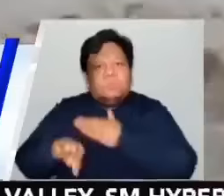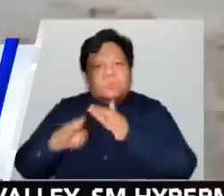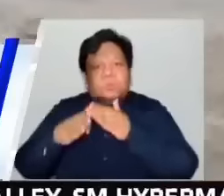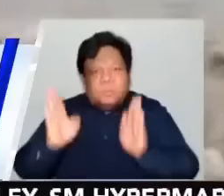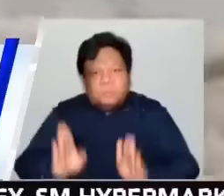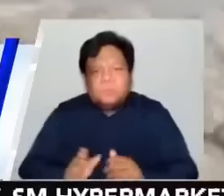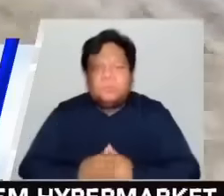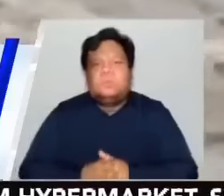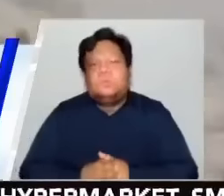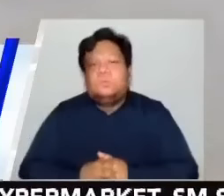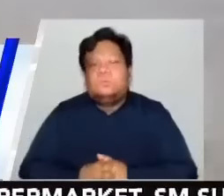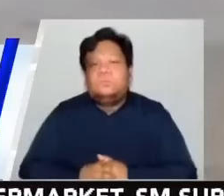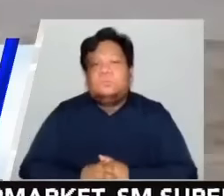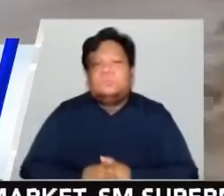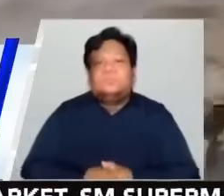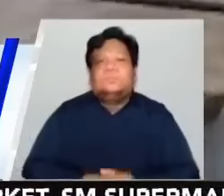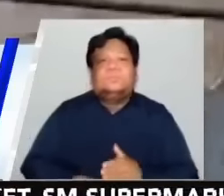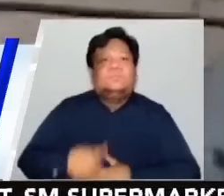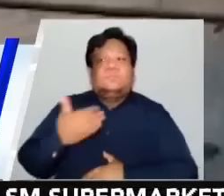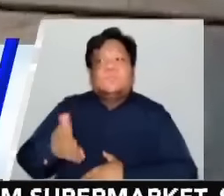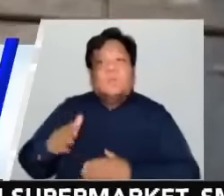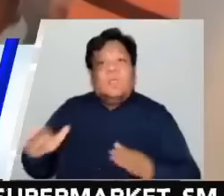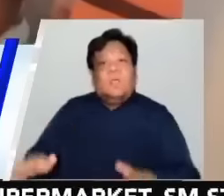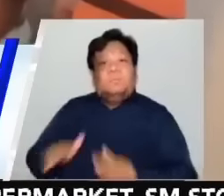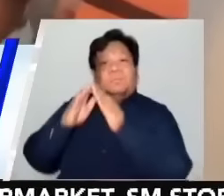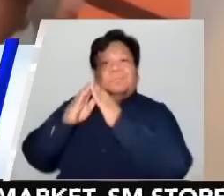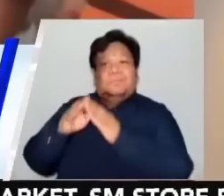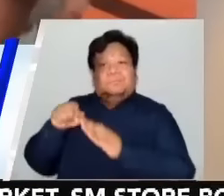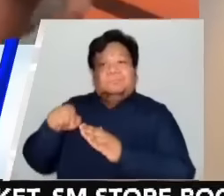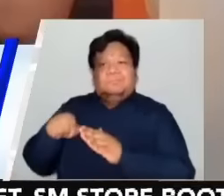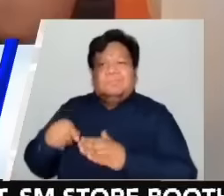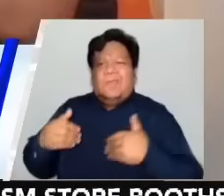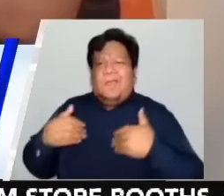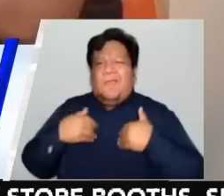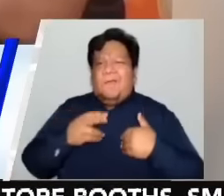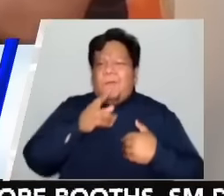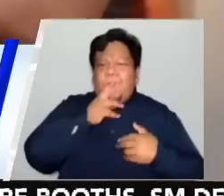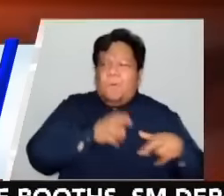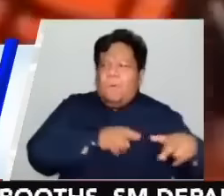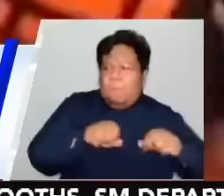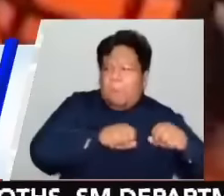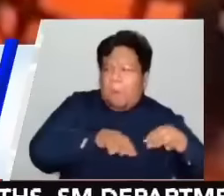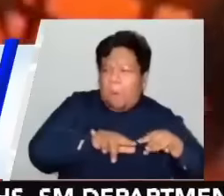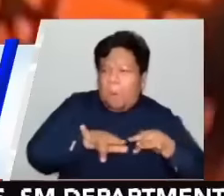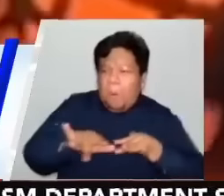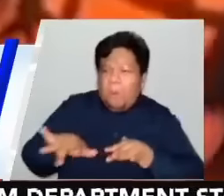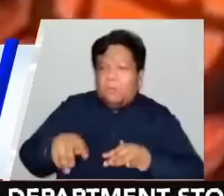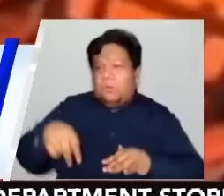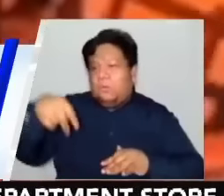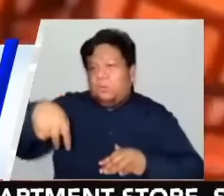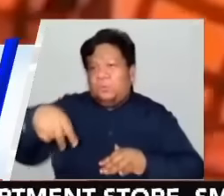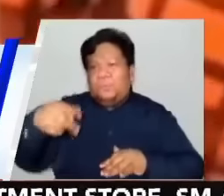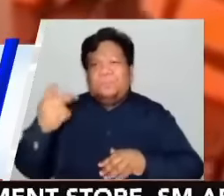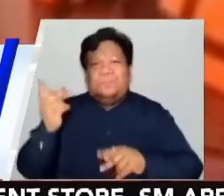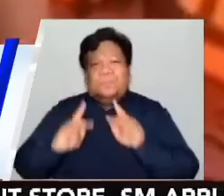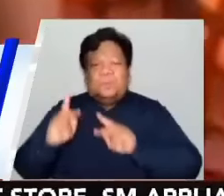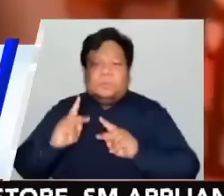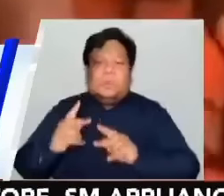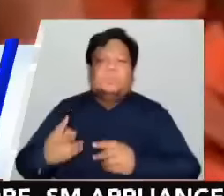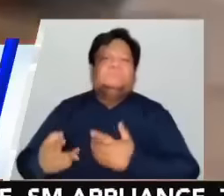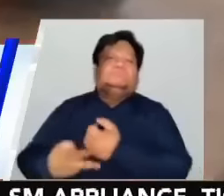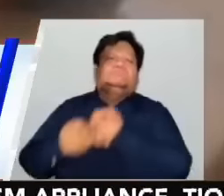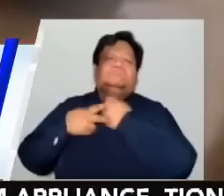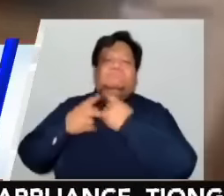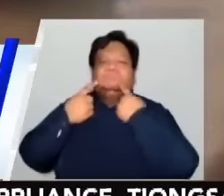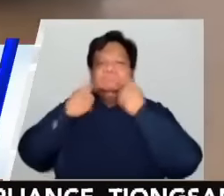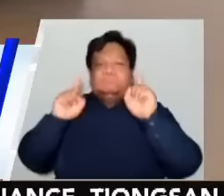Salbay, ilang individual na natrap sa rumaragas ang ilog ang sinagip ng mga rescuer. Sa Vinzons, Camarines Norte, nag-rubber boat